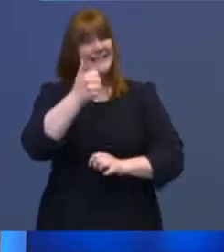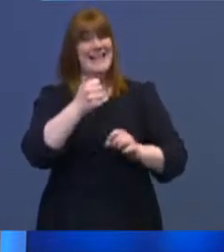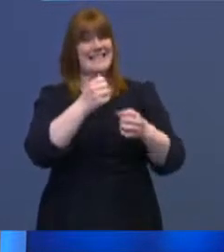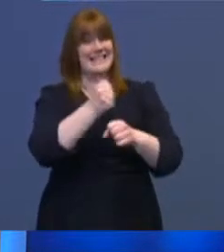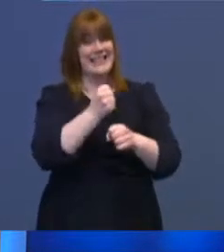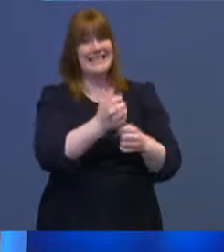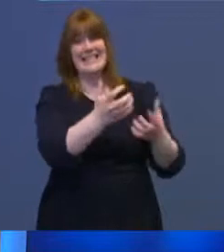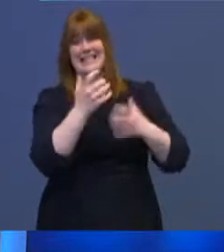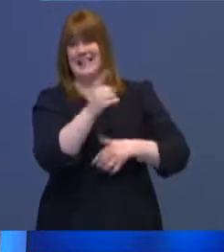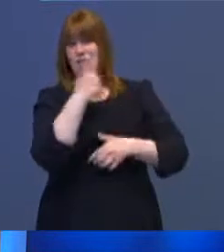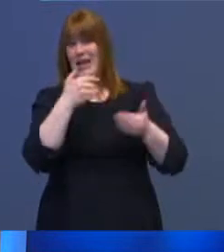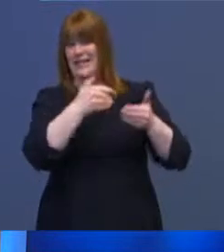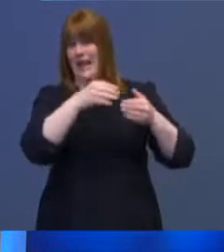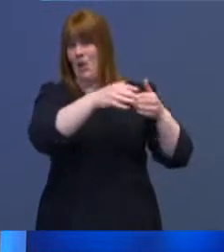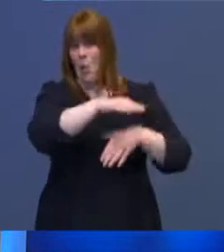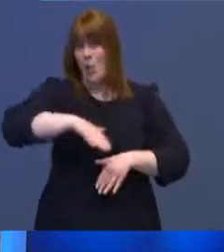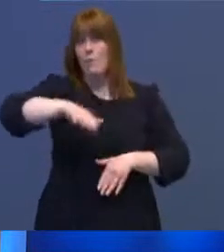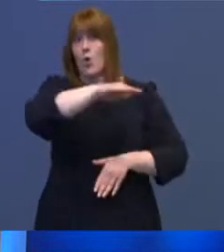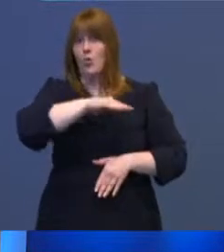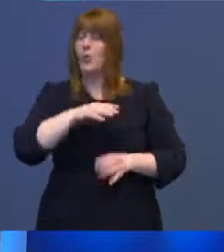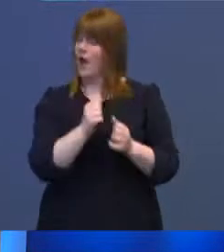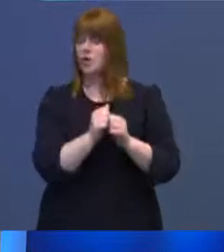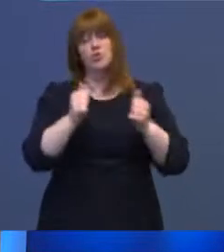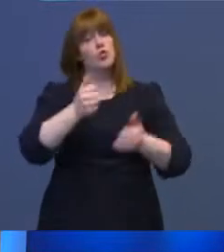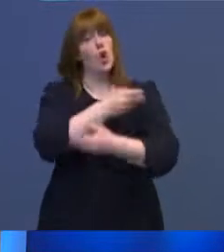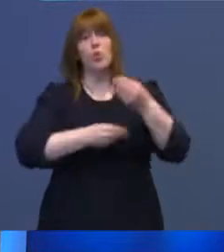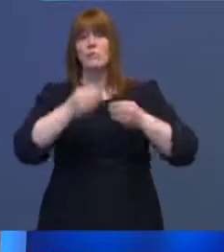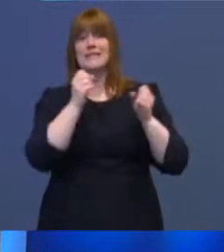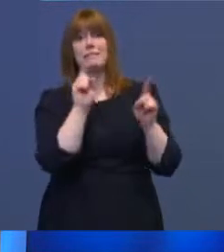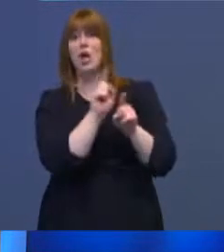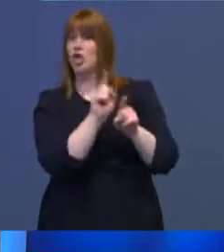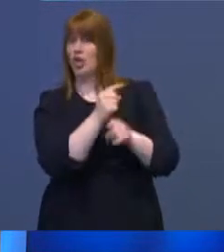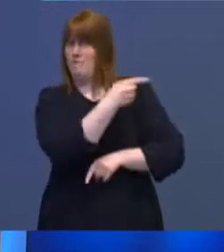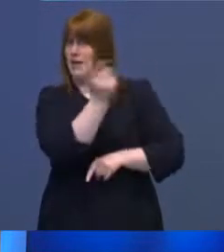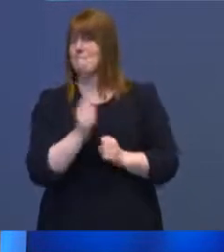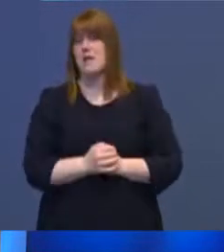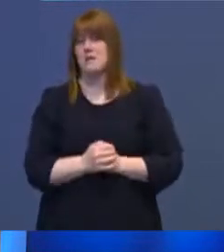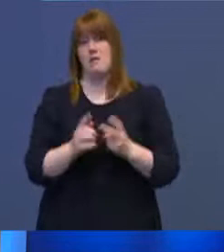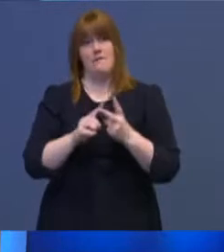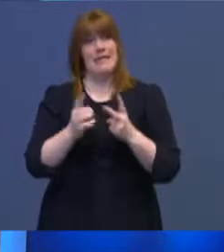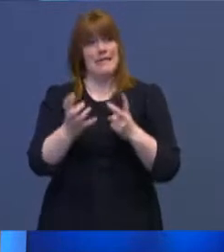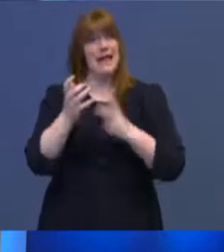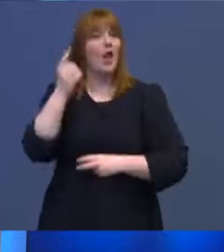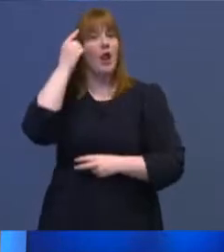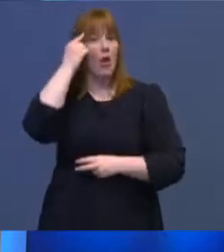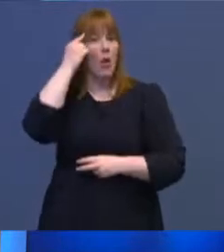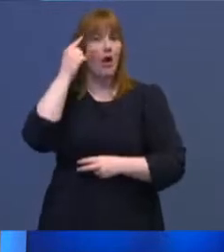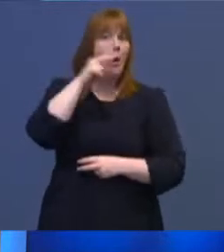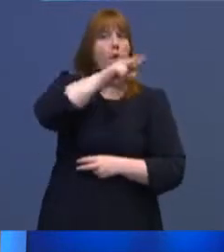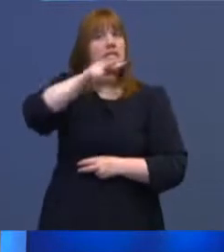og nordområdene har også stor økonomisk betydning for Russland. Vi må ha evne til å ha